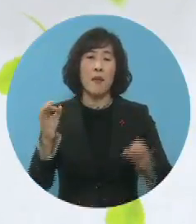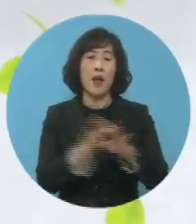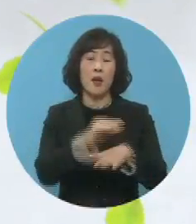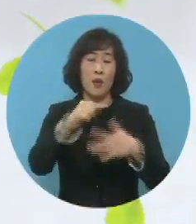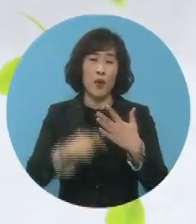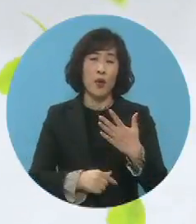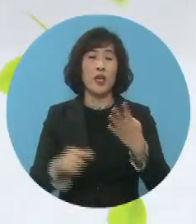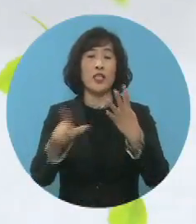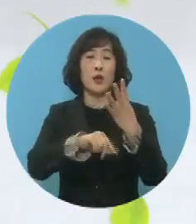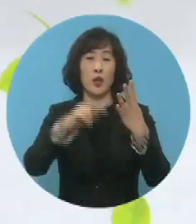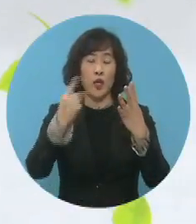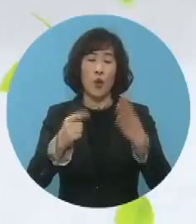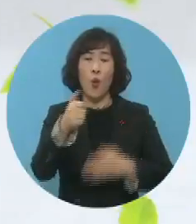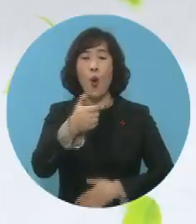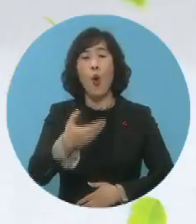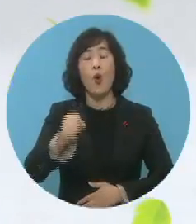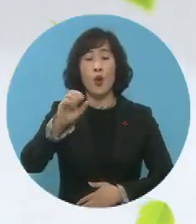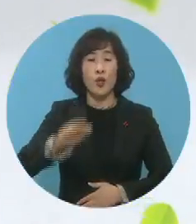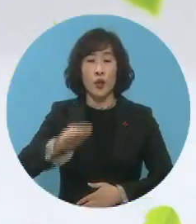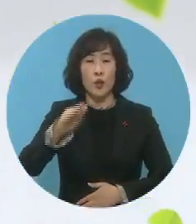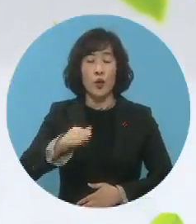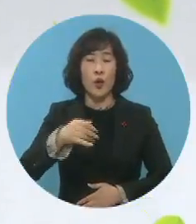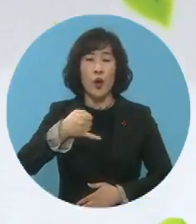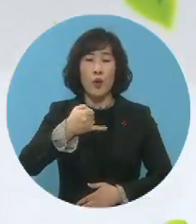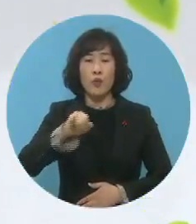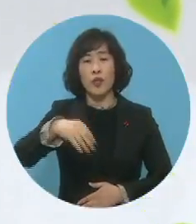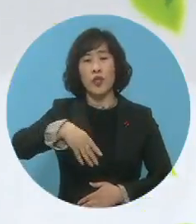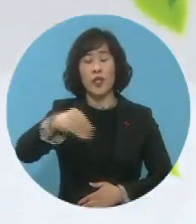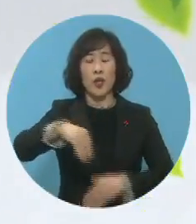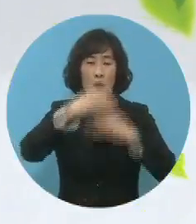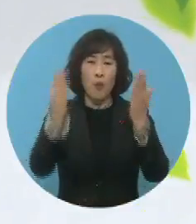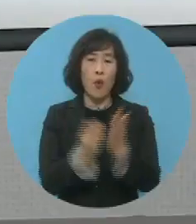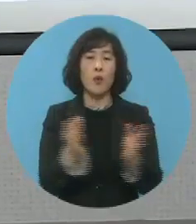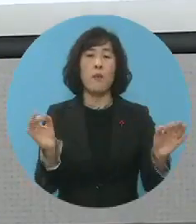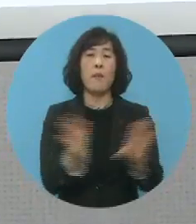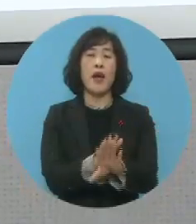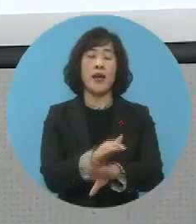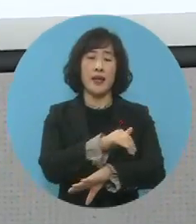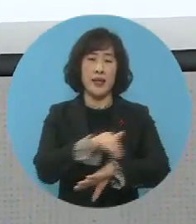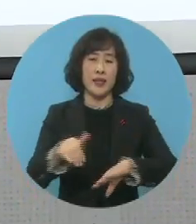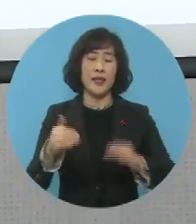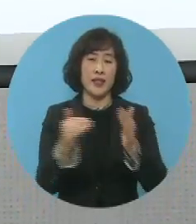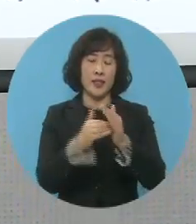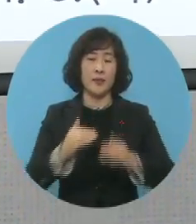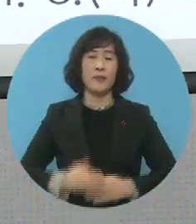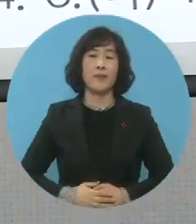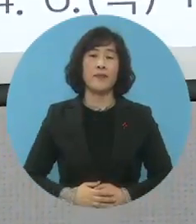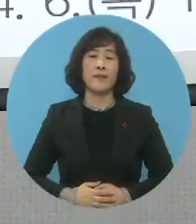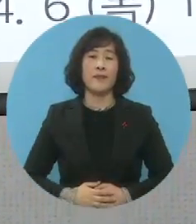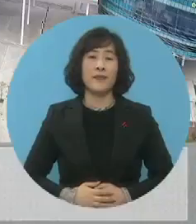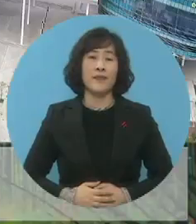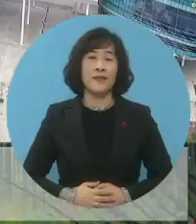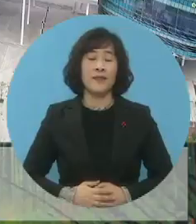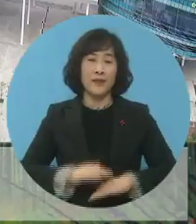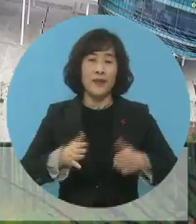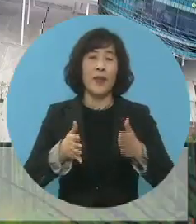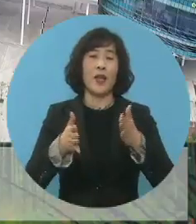탕감 프로젝트의 하나로 지난 4월에도 50억 원 상당의 부실 채권을 없앴습니다.